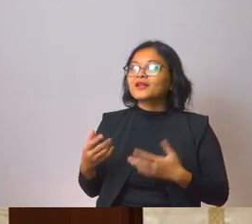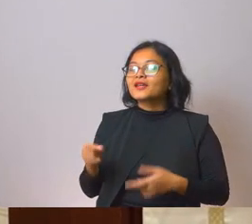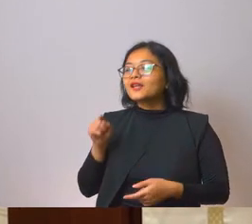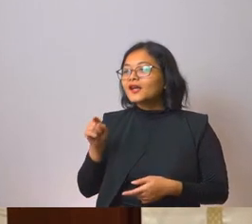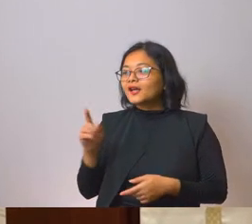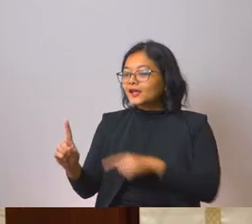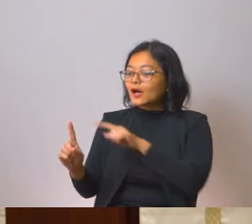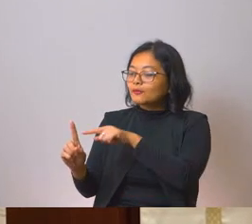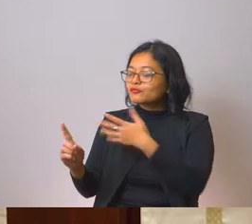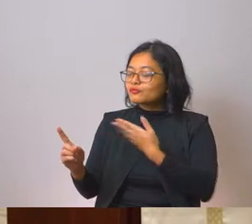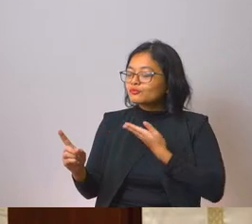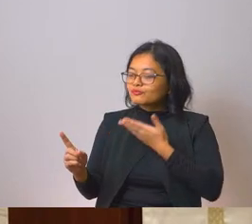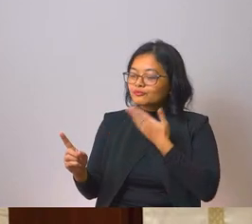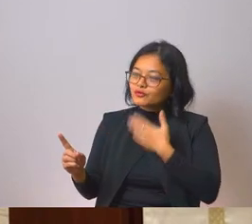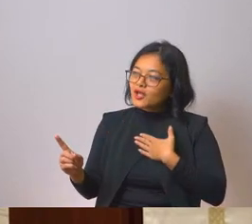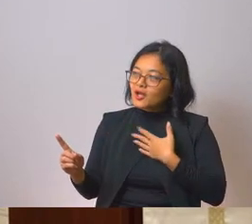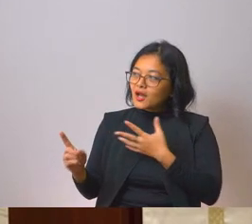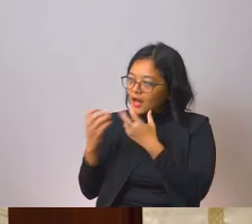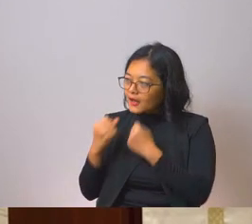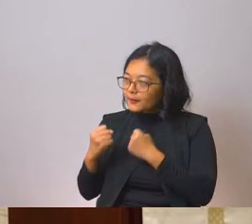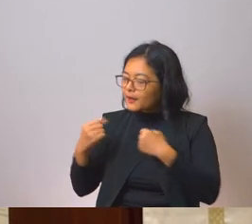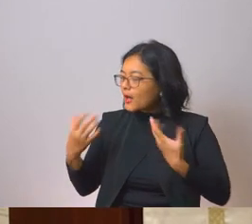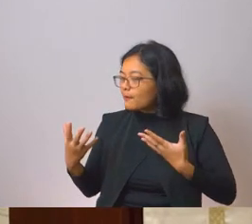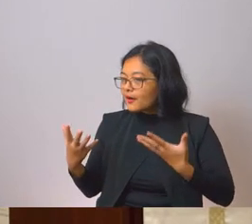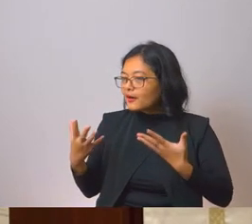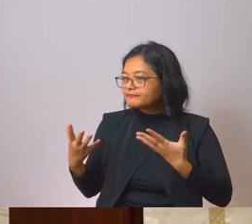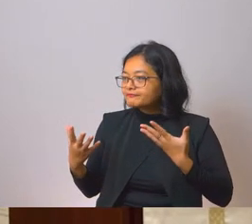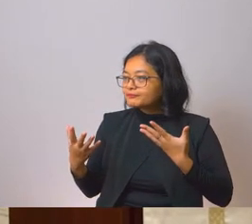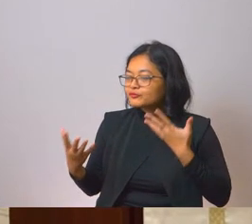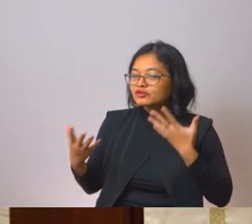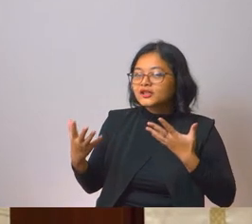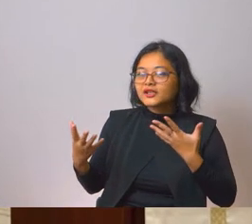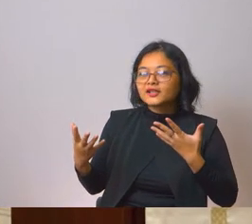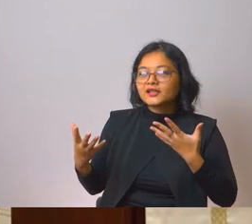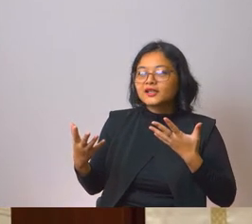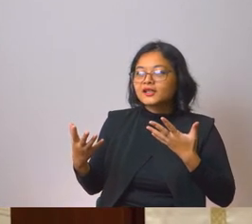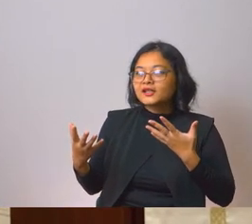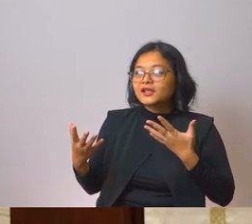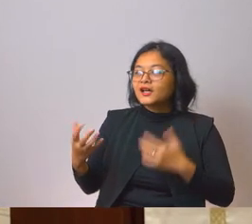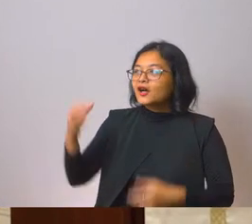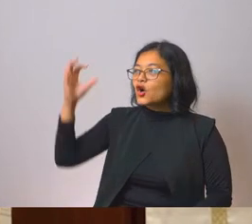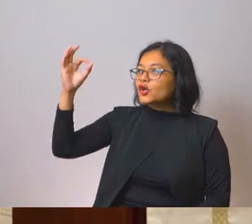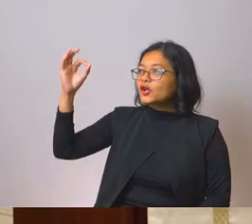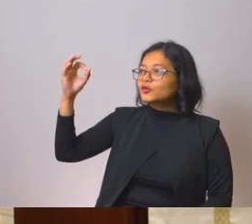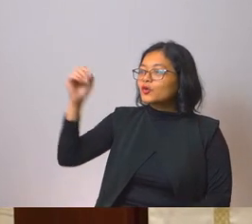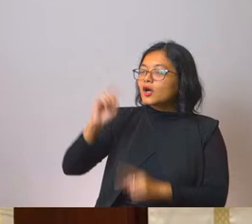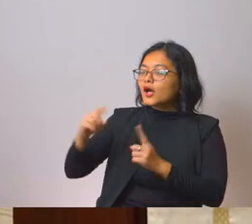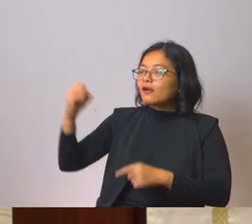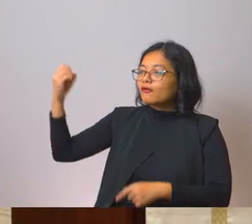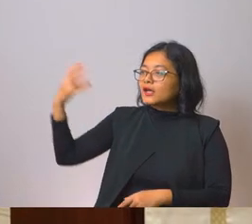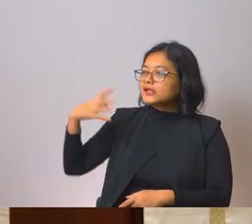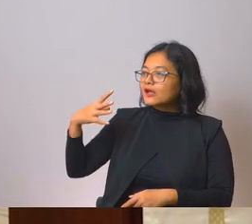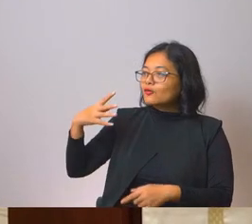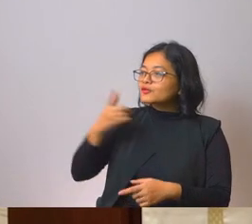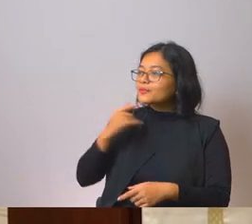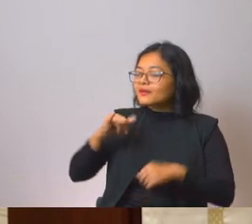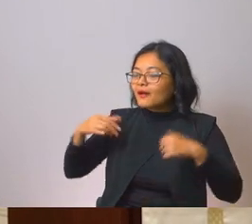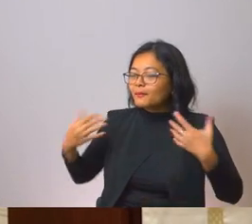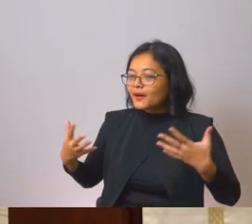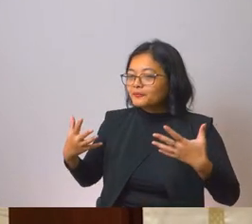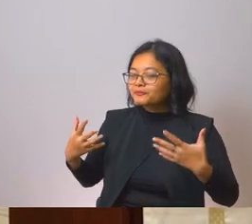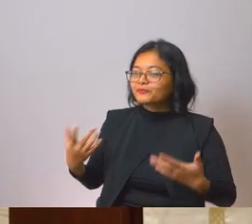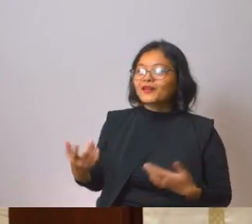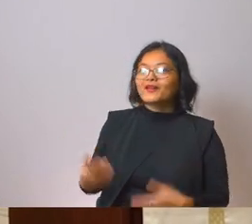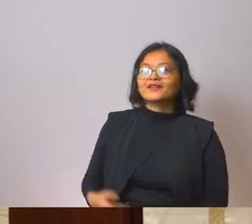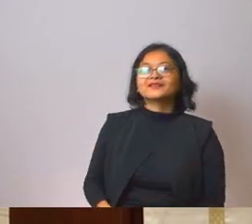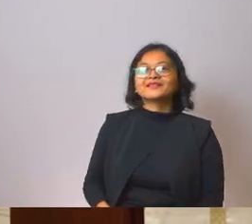kan? Maksudnya kalau ngingetin tuh kayak apa sih harapannya dari orang dewasa? Ditegur lembut aja sih. Jangan... Ditegur lembut?